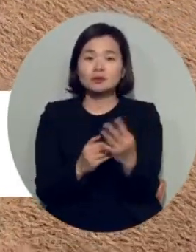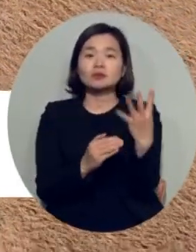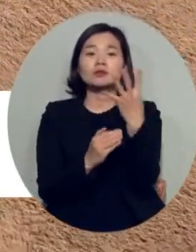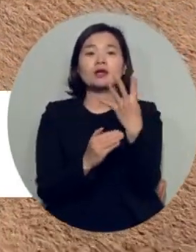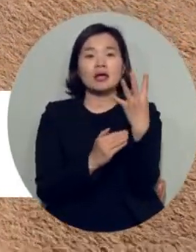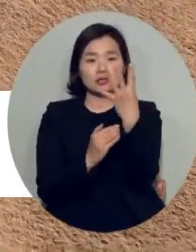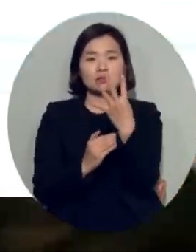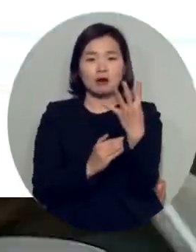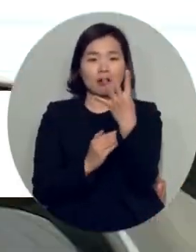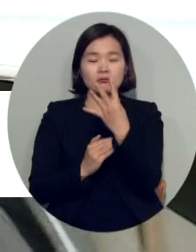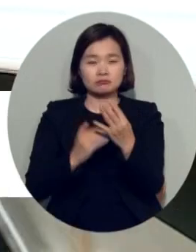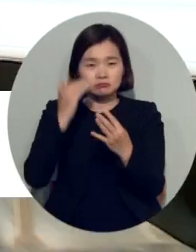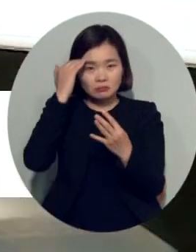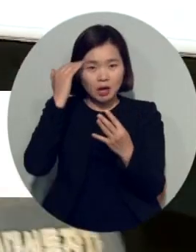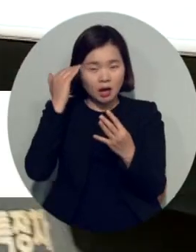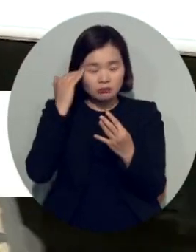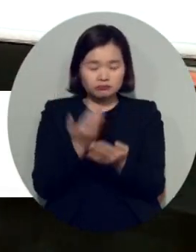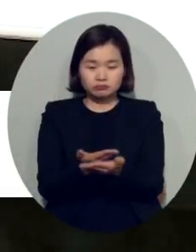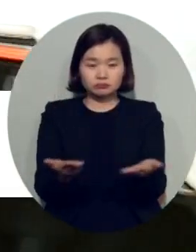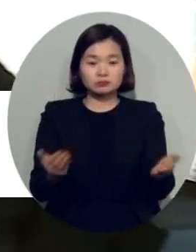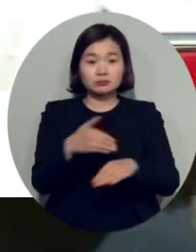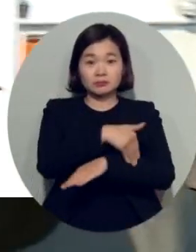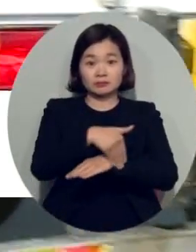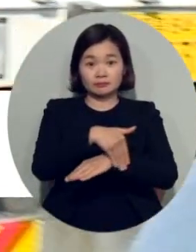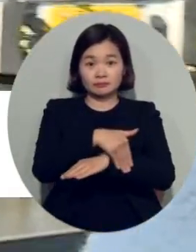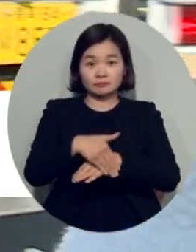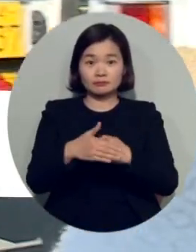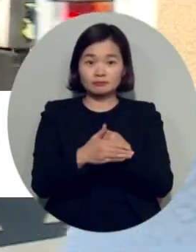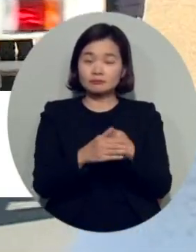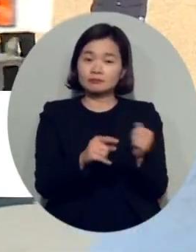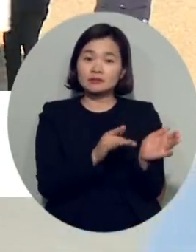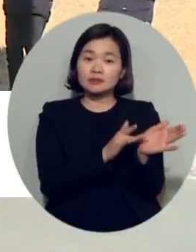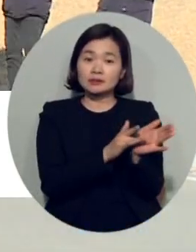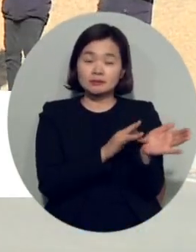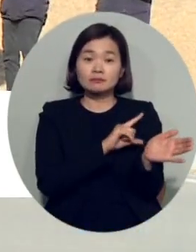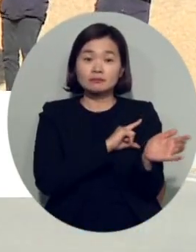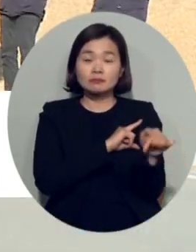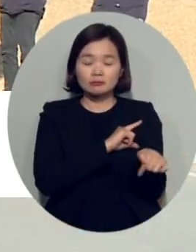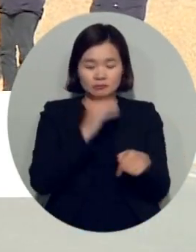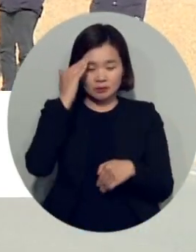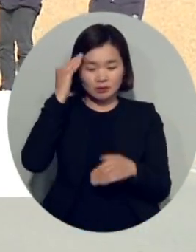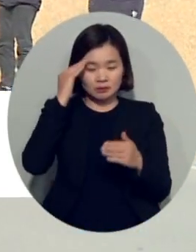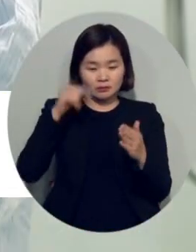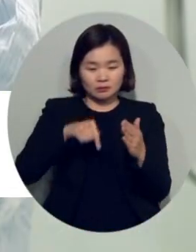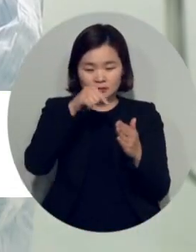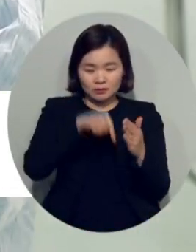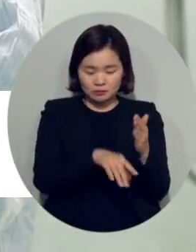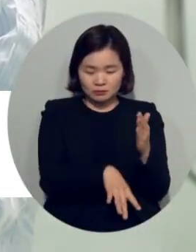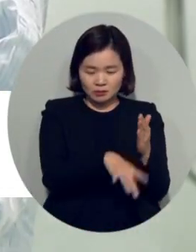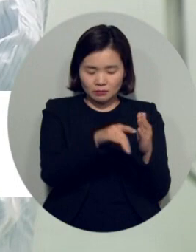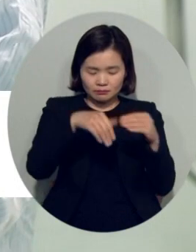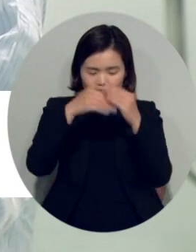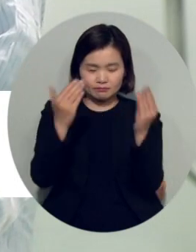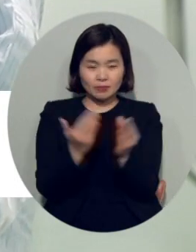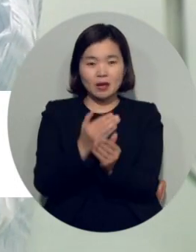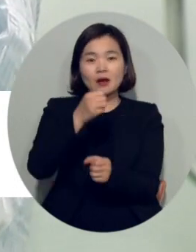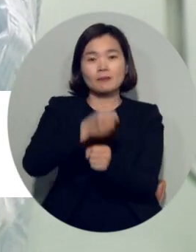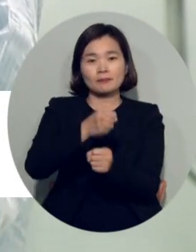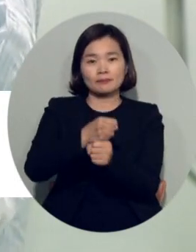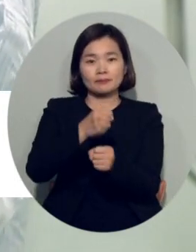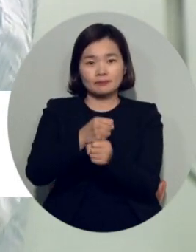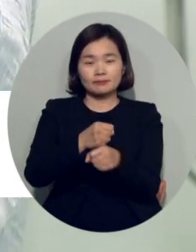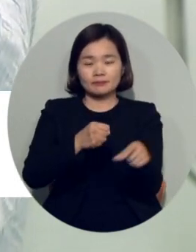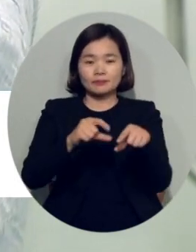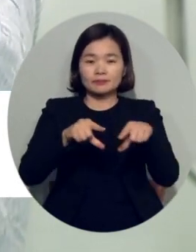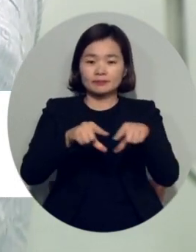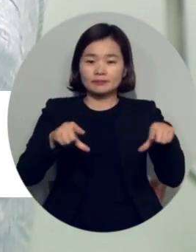4천만 회분을 국내에 공급할 예정입니다. 노바백스 백신은 국내에서 원액부터 완제까지 제조한 합성